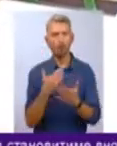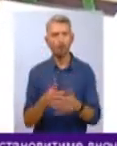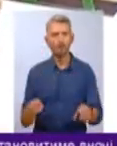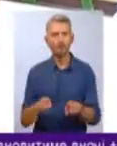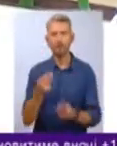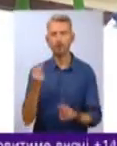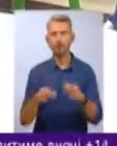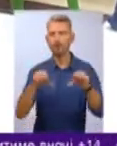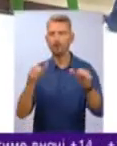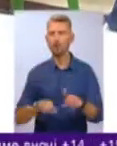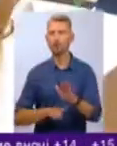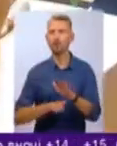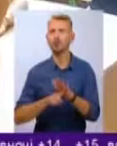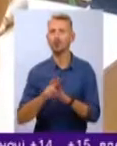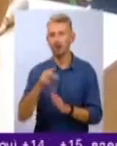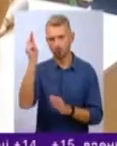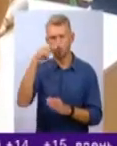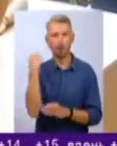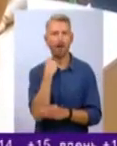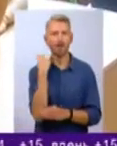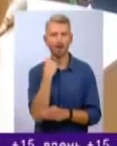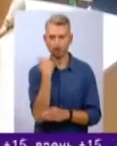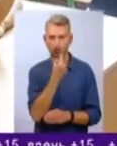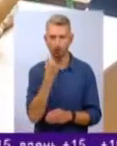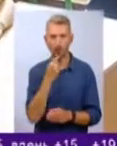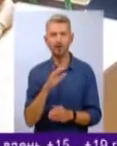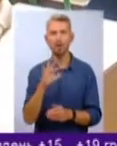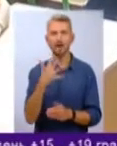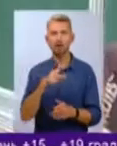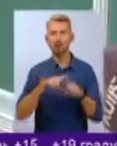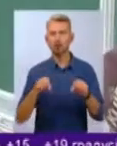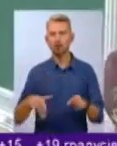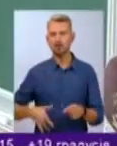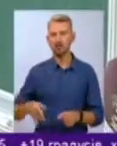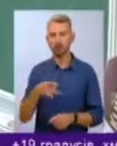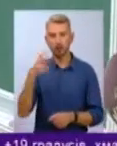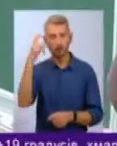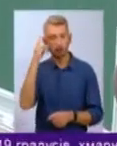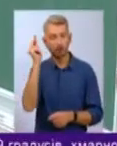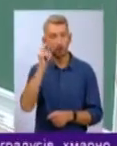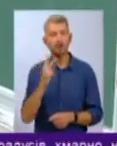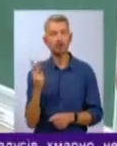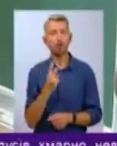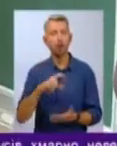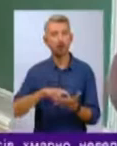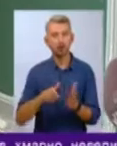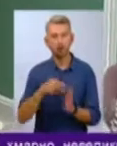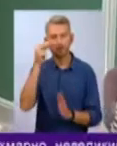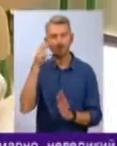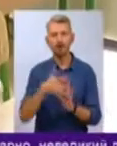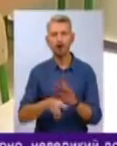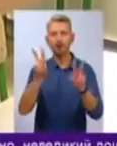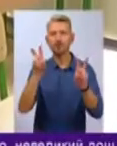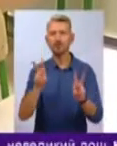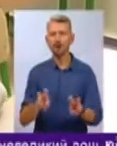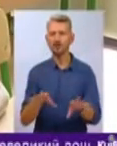в ігровій формі розпочинається урок англійської в 5-й школі Печерського району столиці. Учні 2-го класу саме вивчають назви